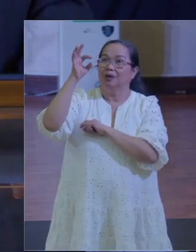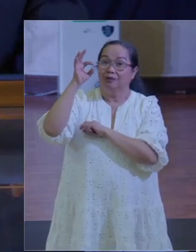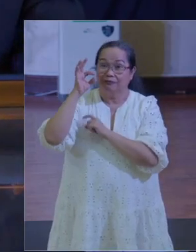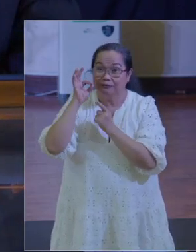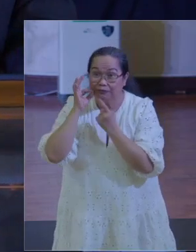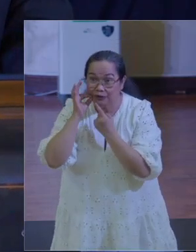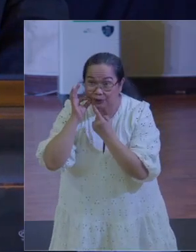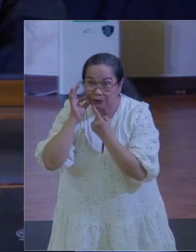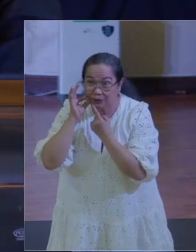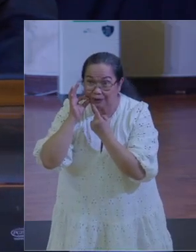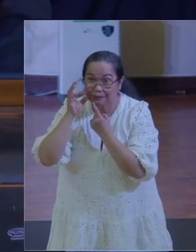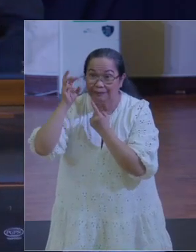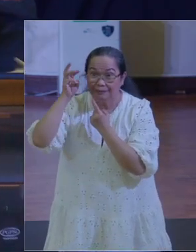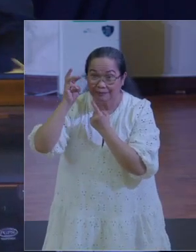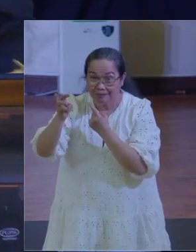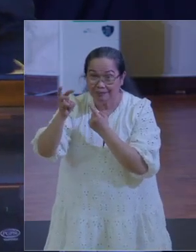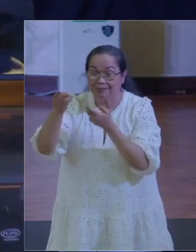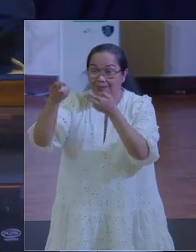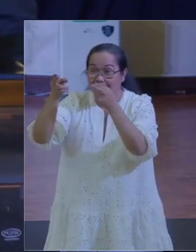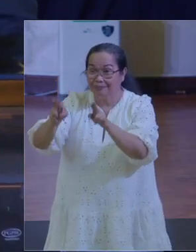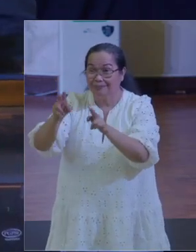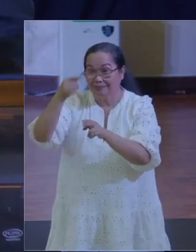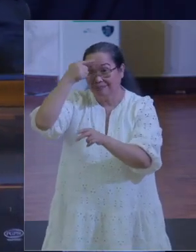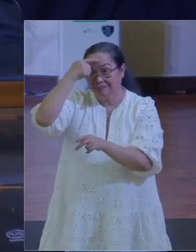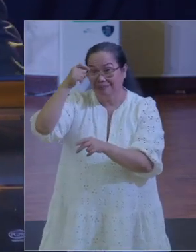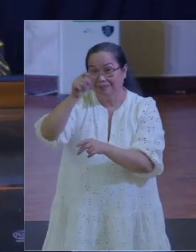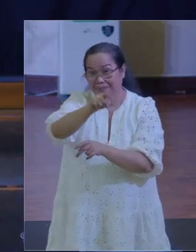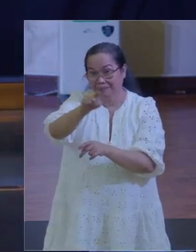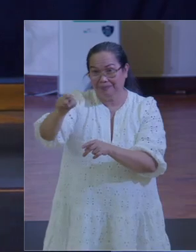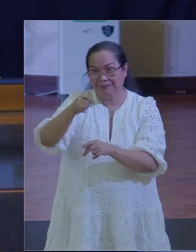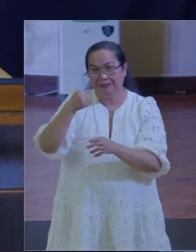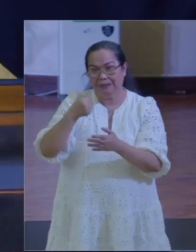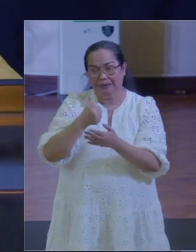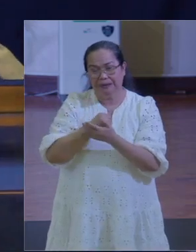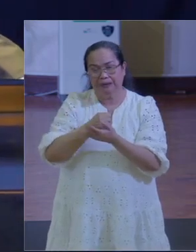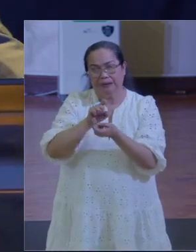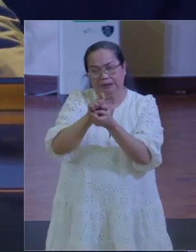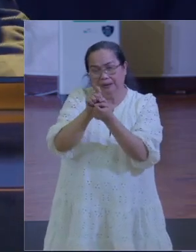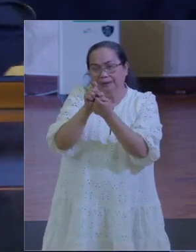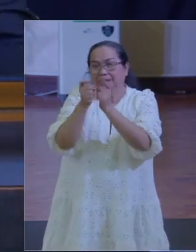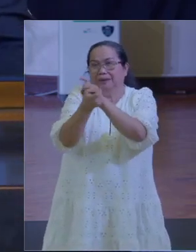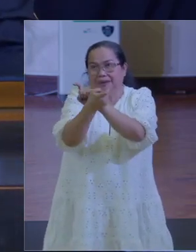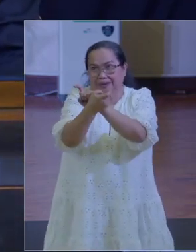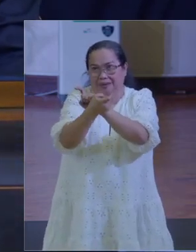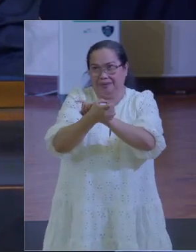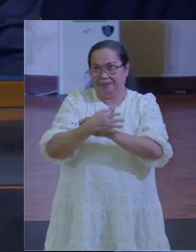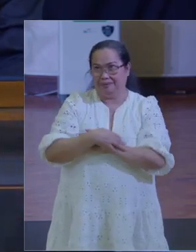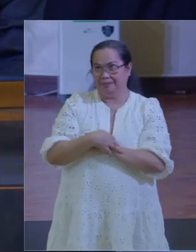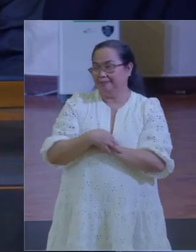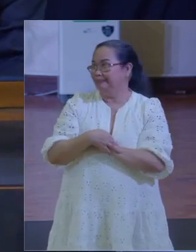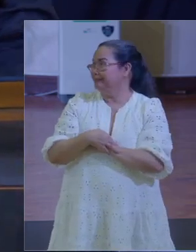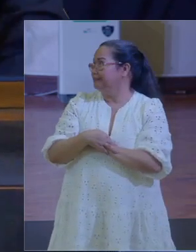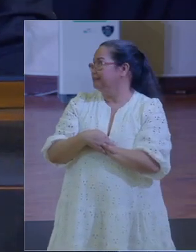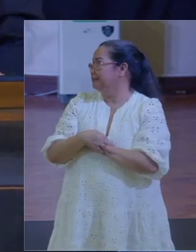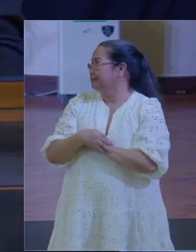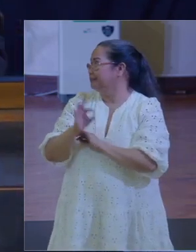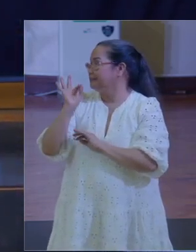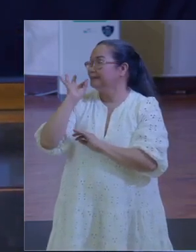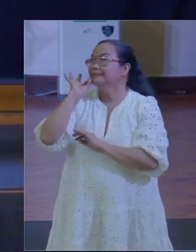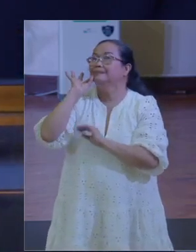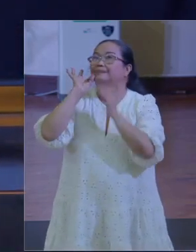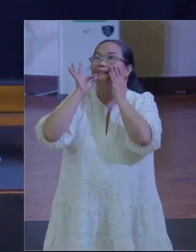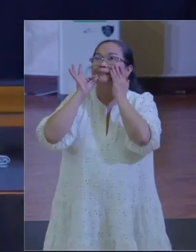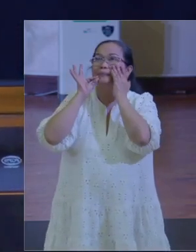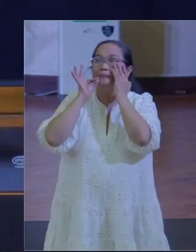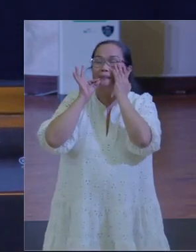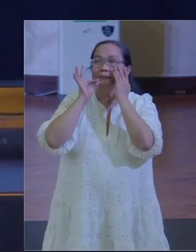ay konektado sa pagsisisi. Yan. Yan po. Bearing fruit is connected to